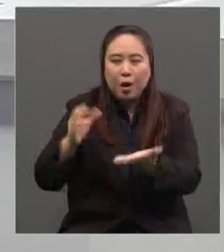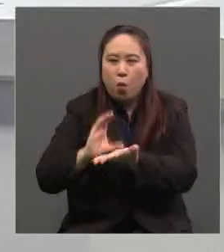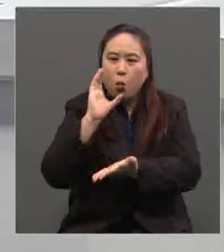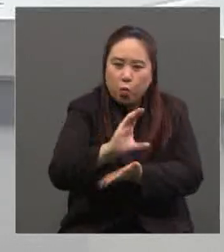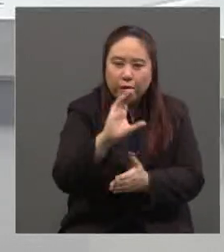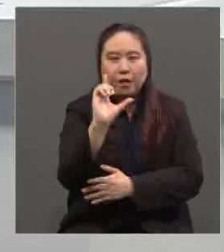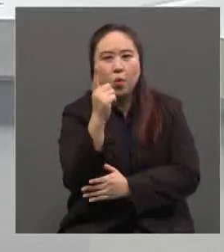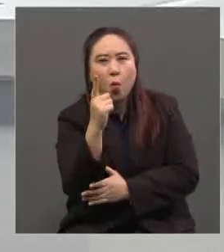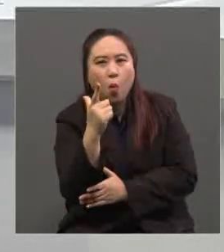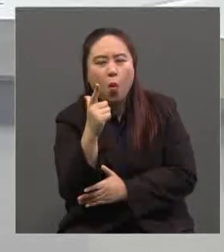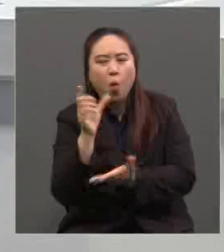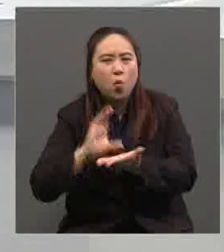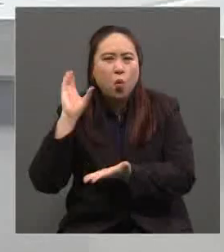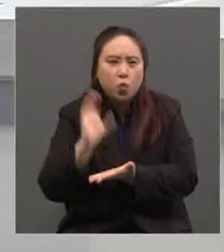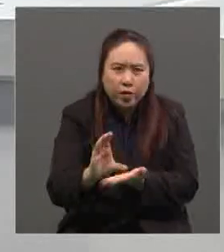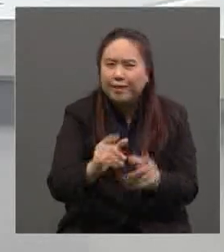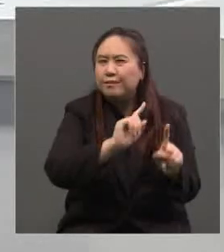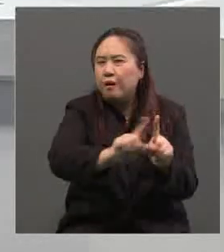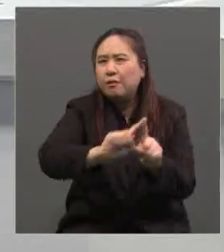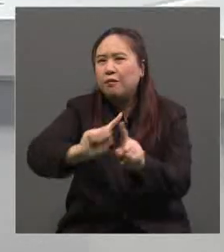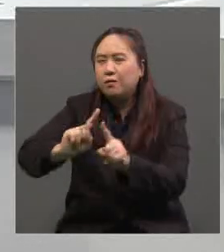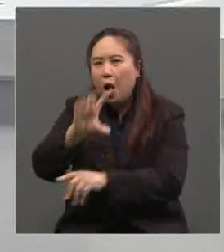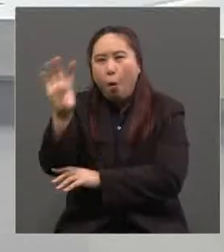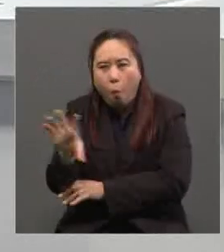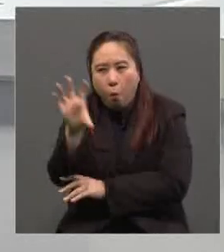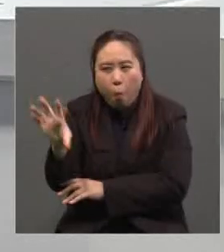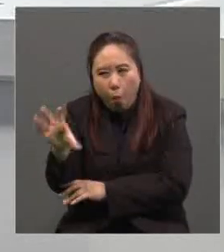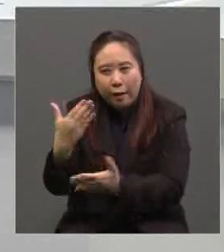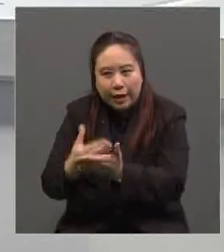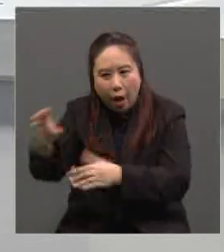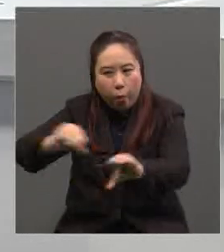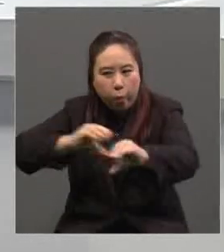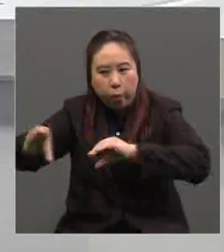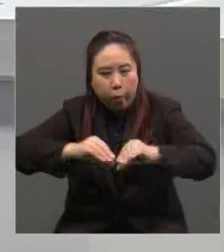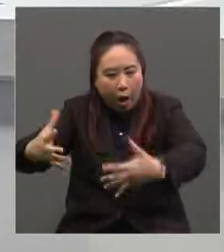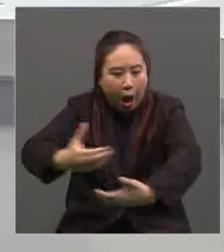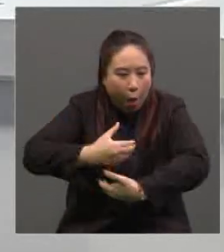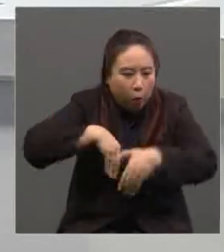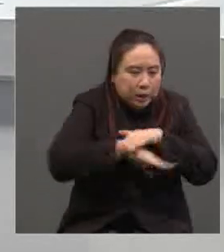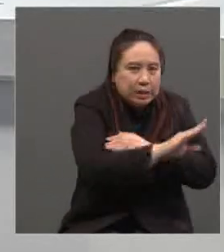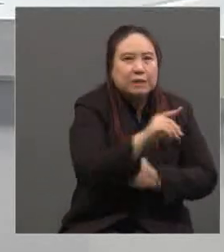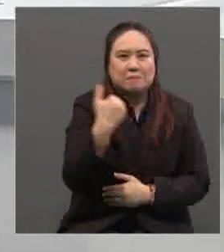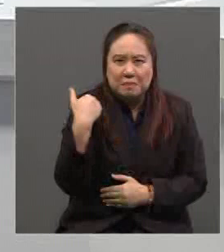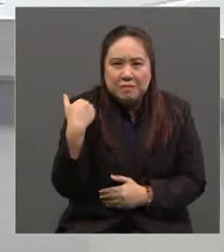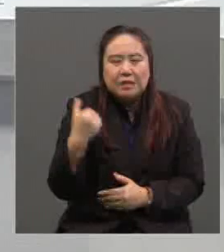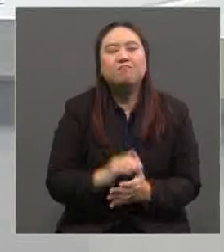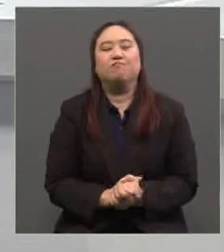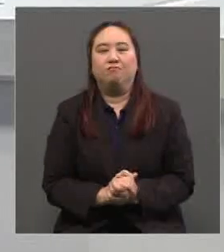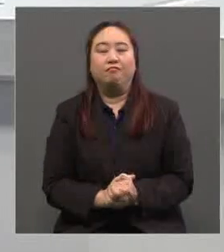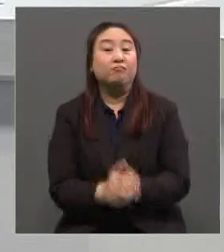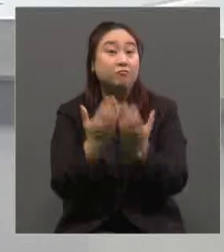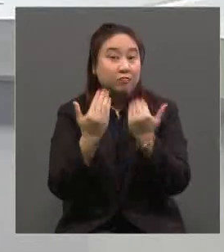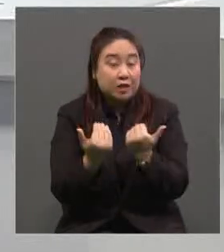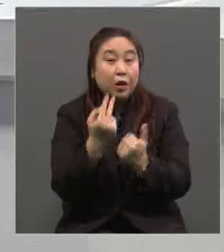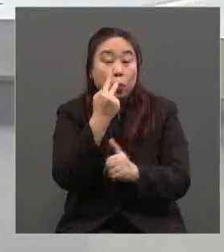ำใช้ข้อสารยังมีเลยหลากหลายทีเดียวนะคะที่พยายามที่จะไปสรรหามาเพื่อที่จะหลอกลวงอย่างปัจจุบันที่เราได้ยิน